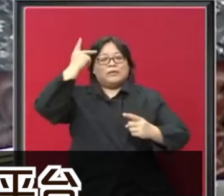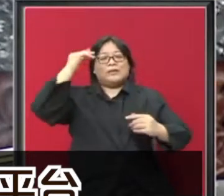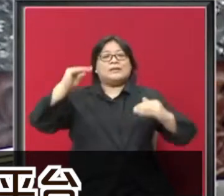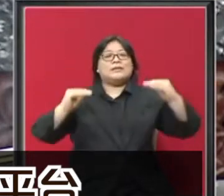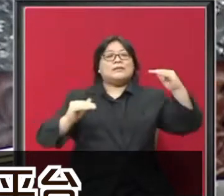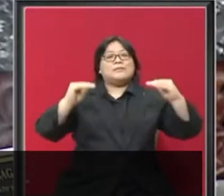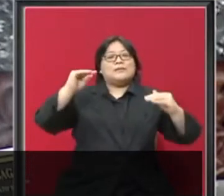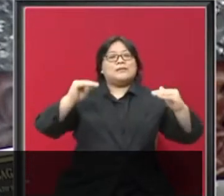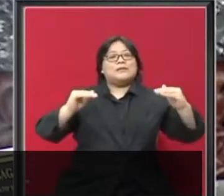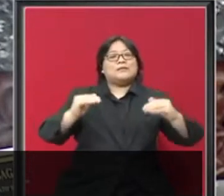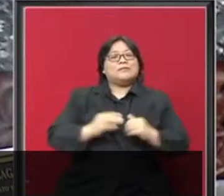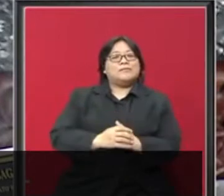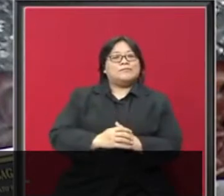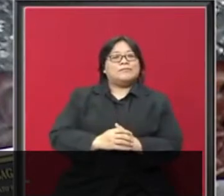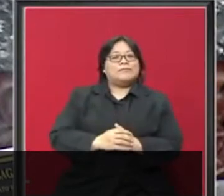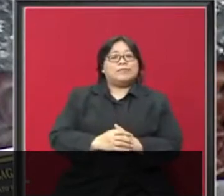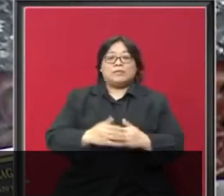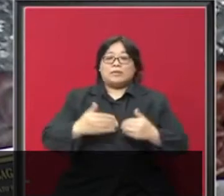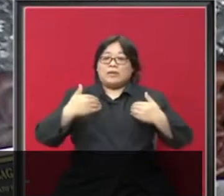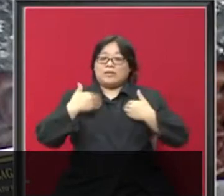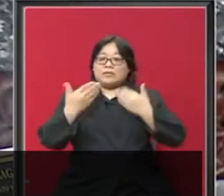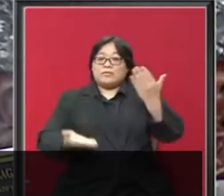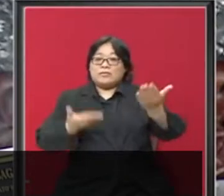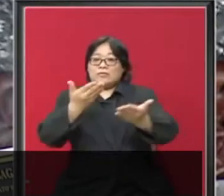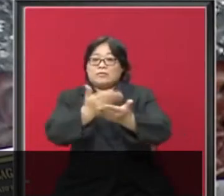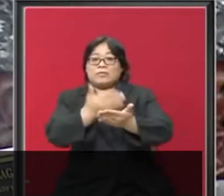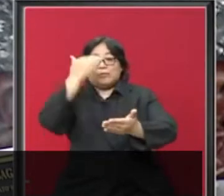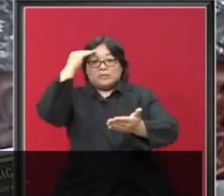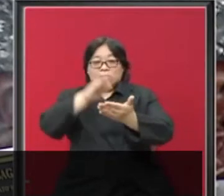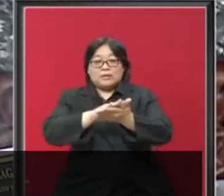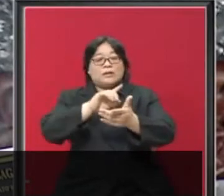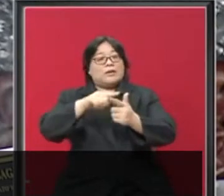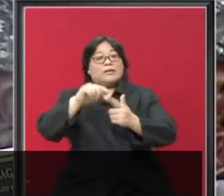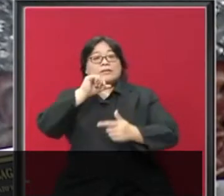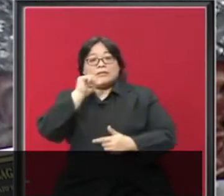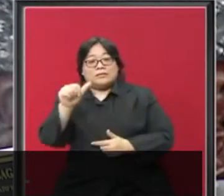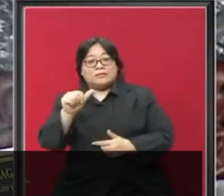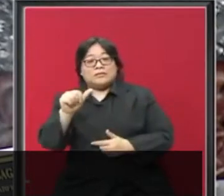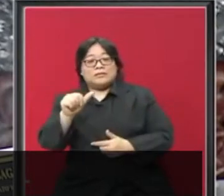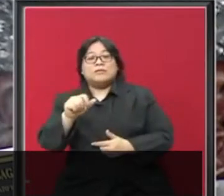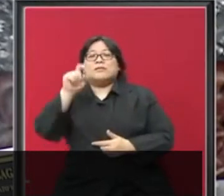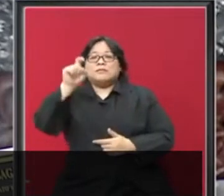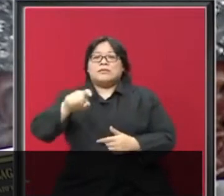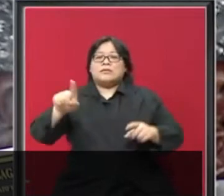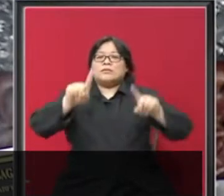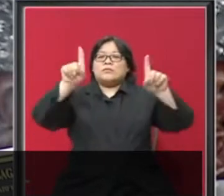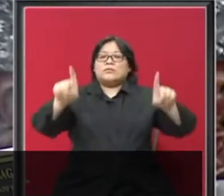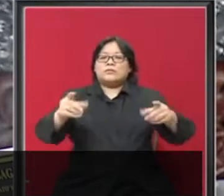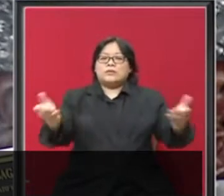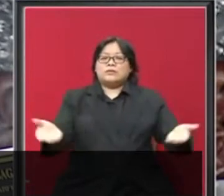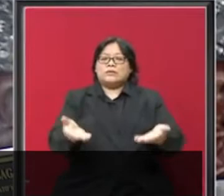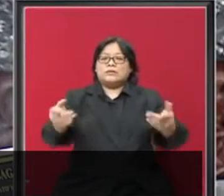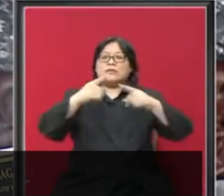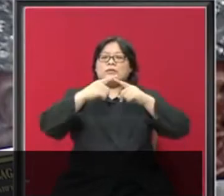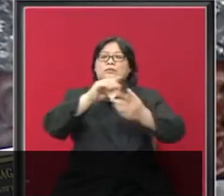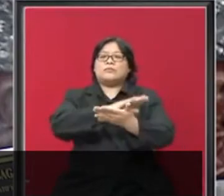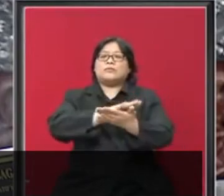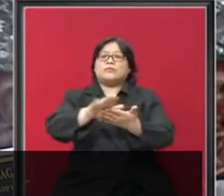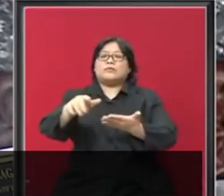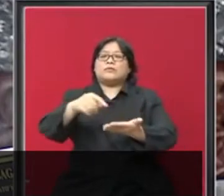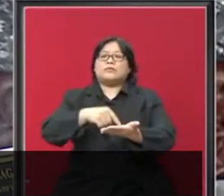stabil.Sama ada terdapat usul undi percaya atau sebaliknya, ianya hendaklah diuji di Dewan Yang Mulia ini.